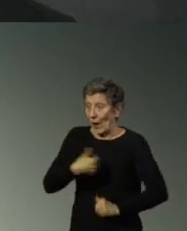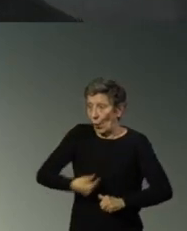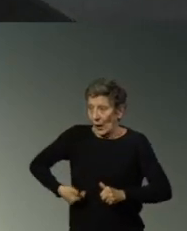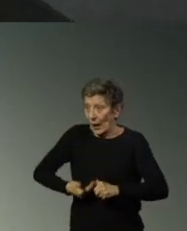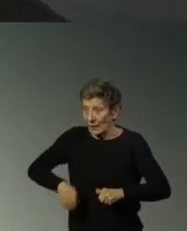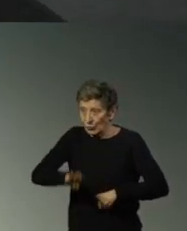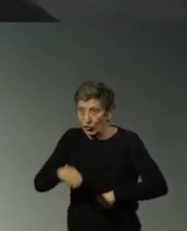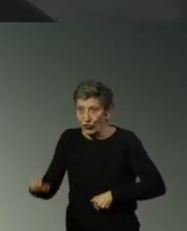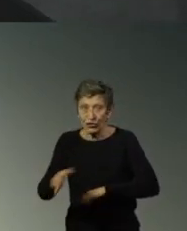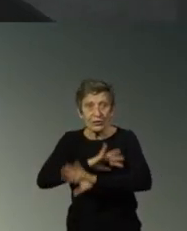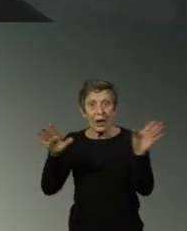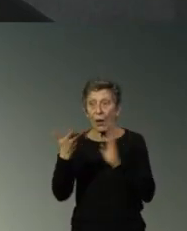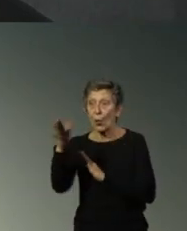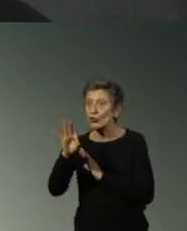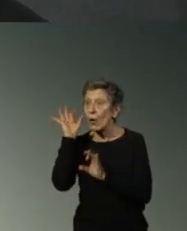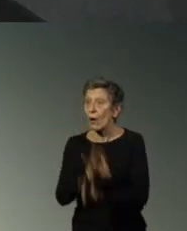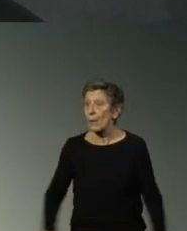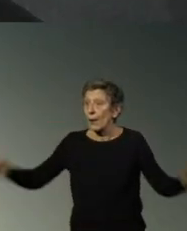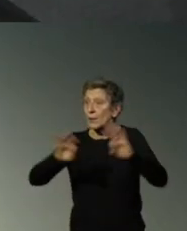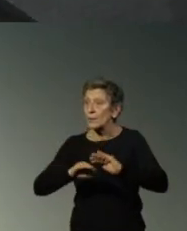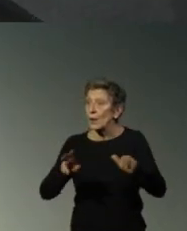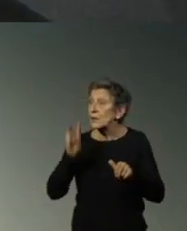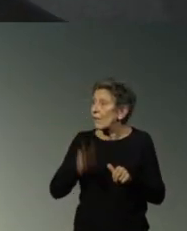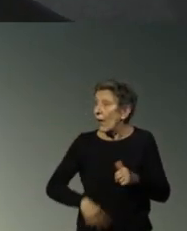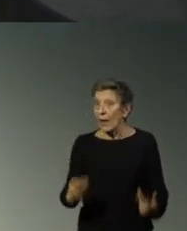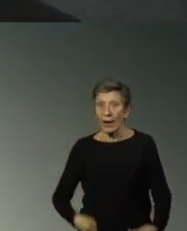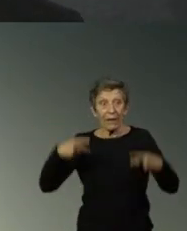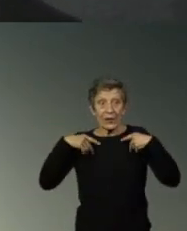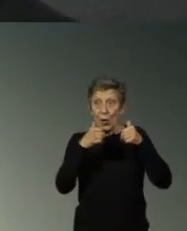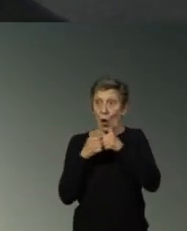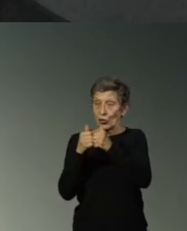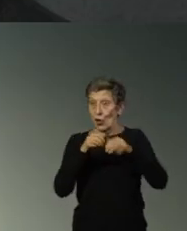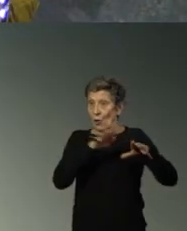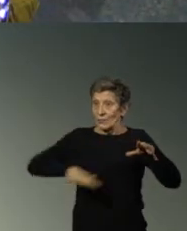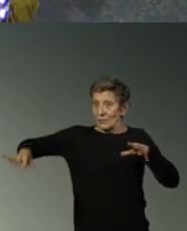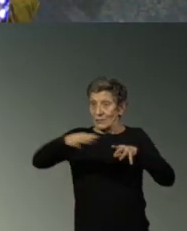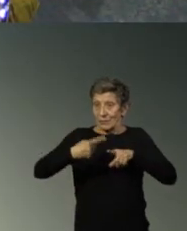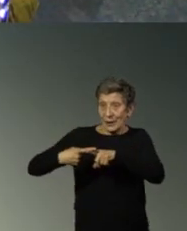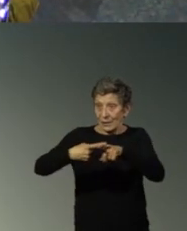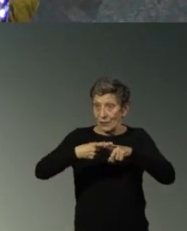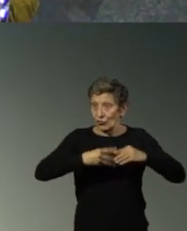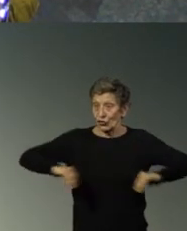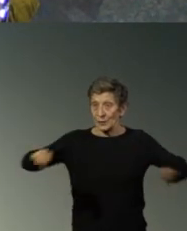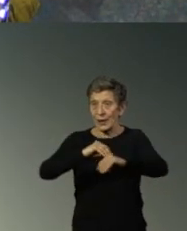c'est vrai que la cohabitation, on essaye, des collègues comme moi, naturalistes, écologues,